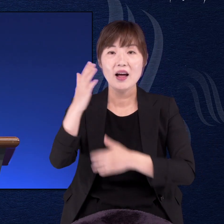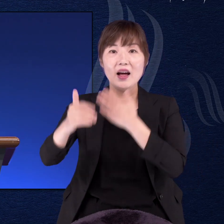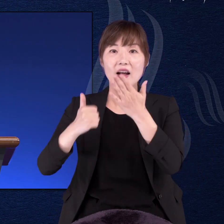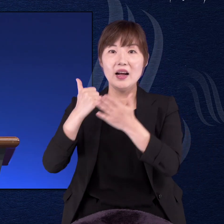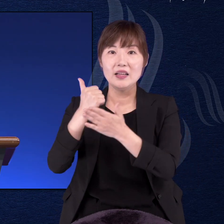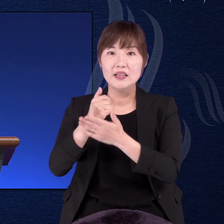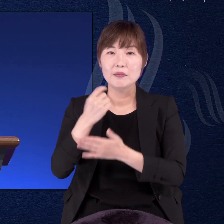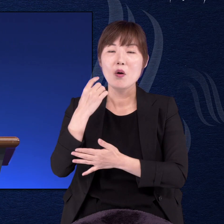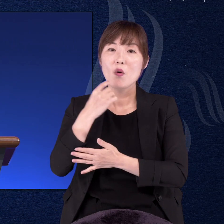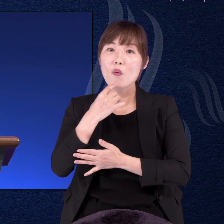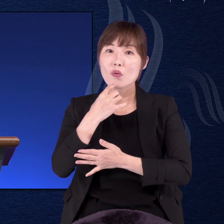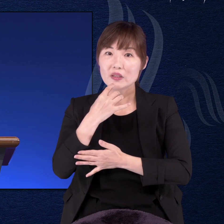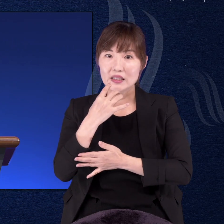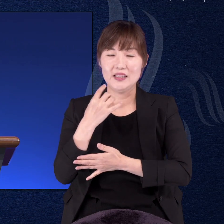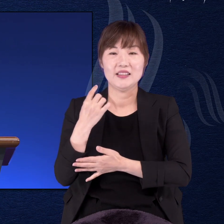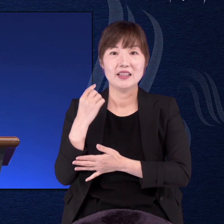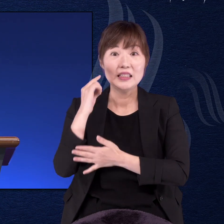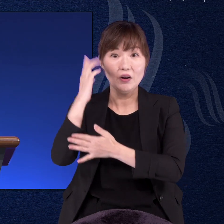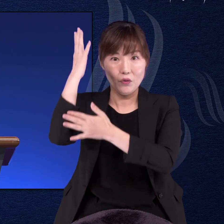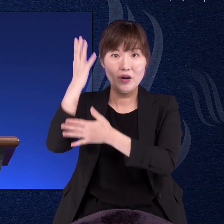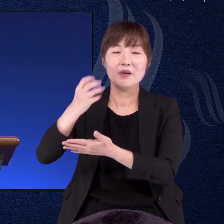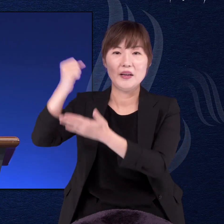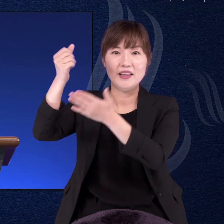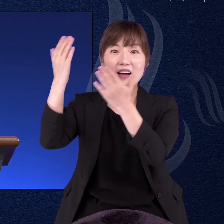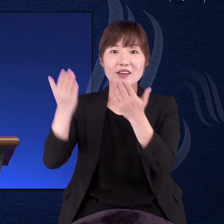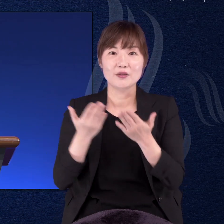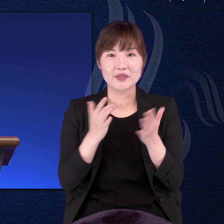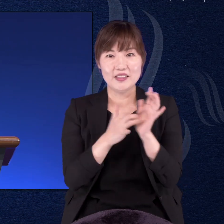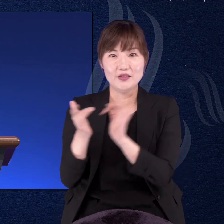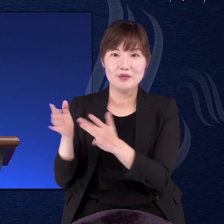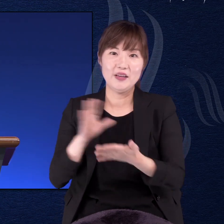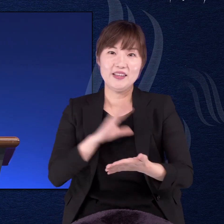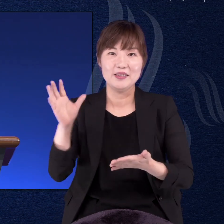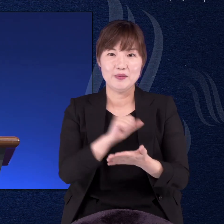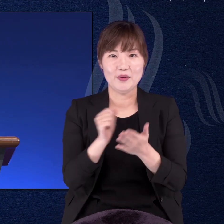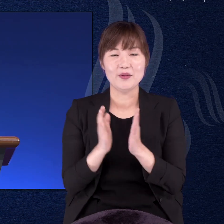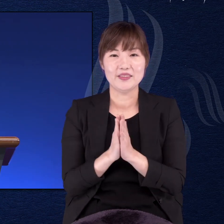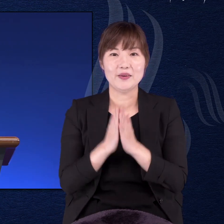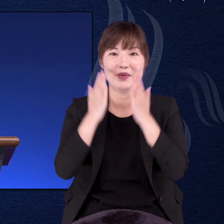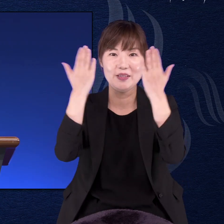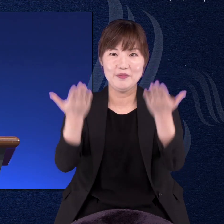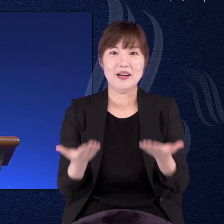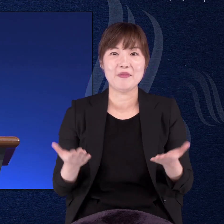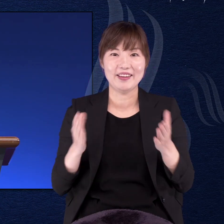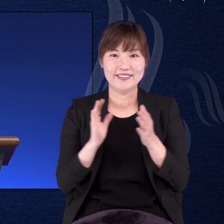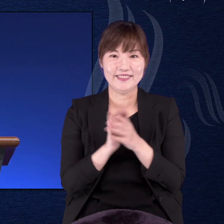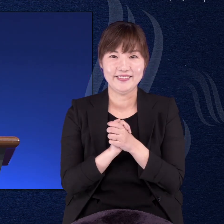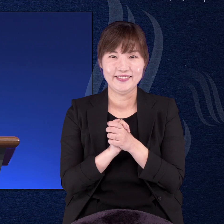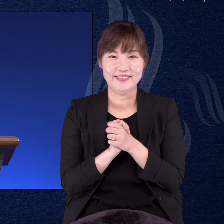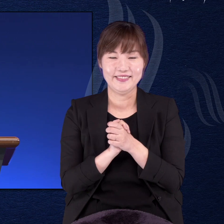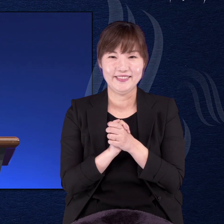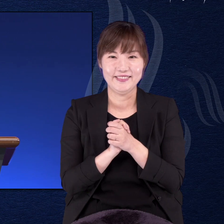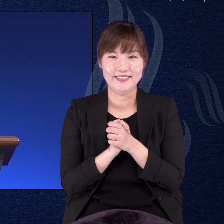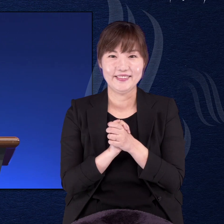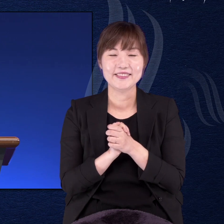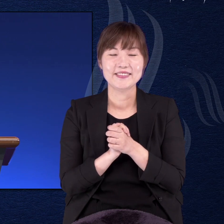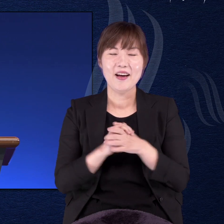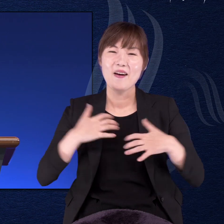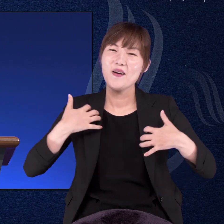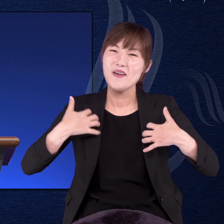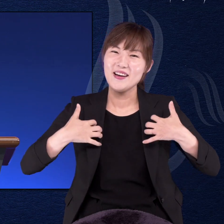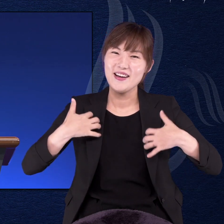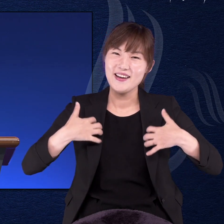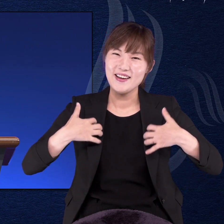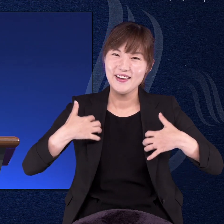영광 받으세요. 예수님 이름으로 기도합니다. 아멘. 예, 반갑습니다. 진짜 이렇게 현장